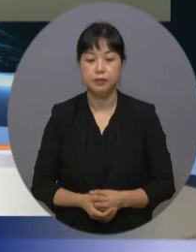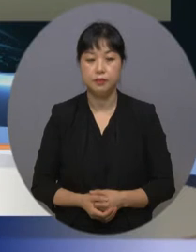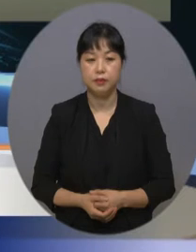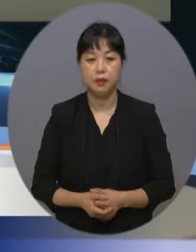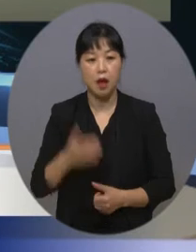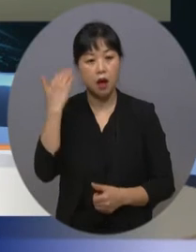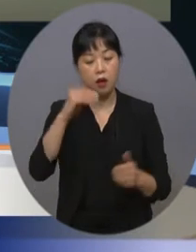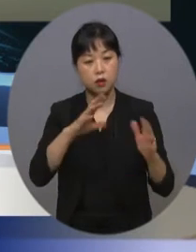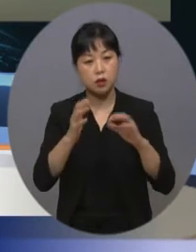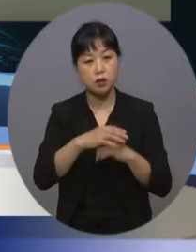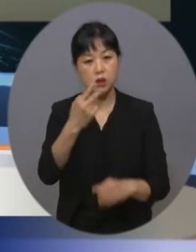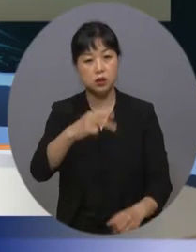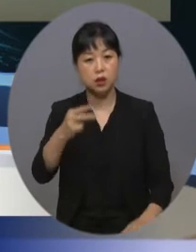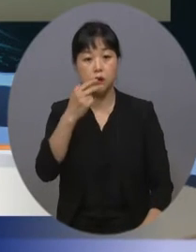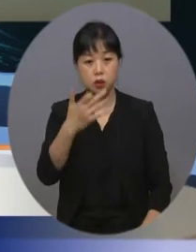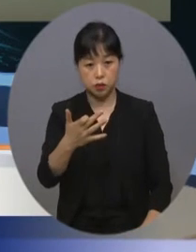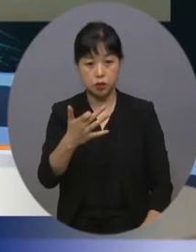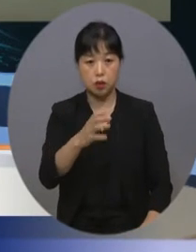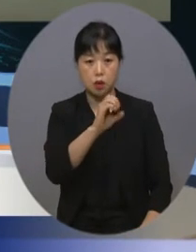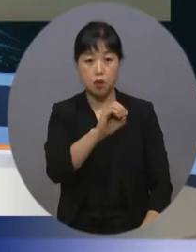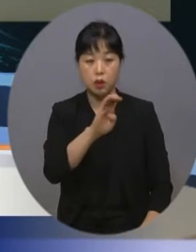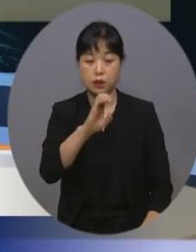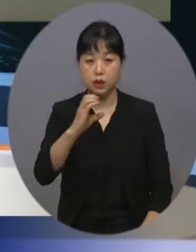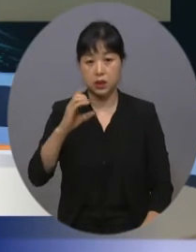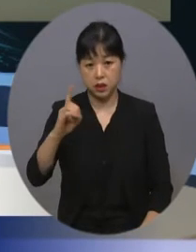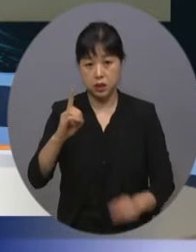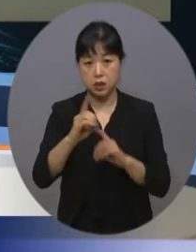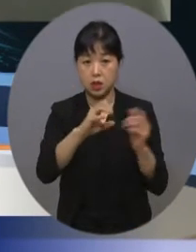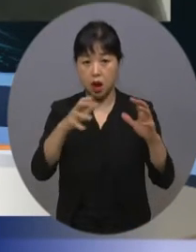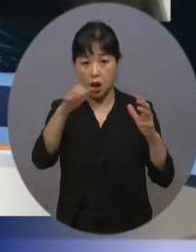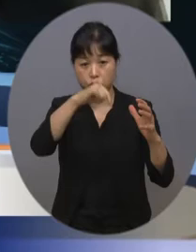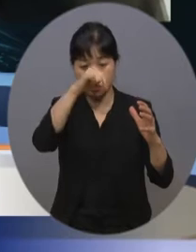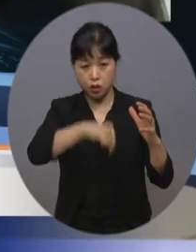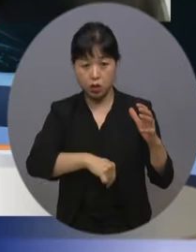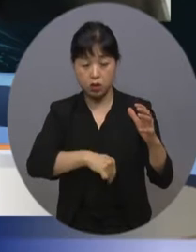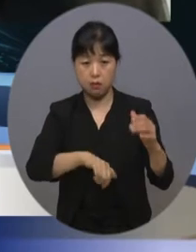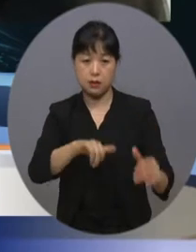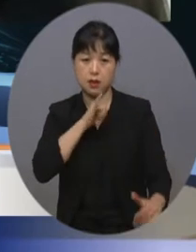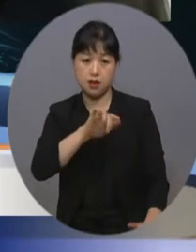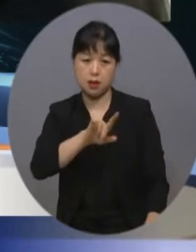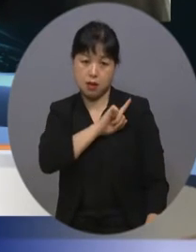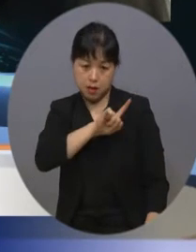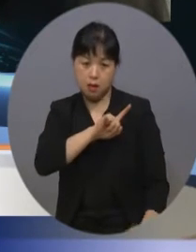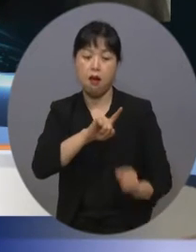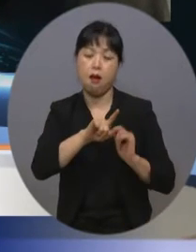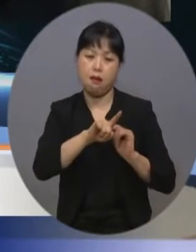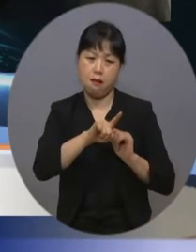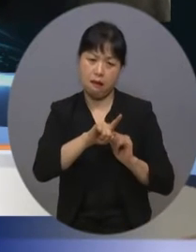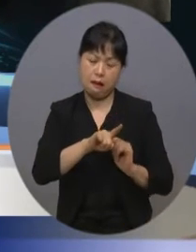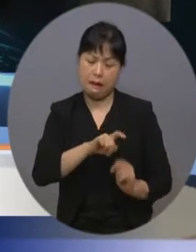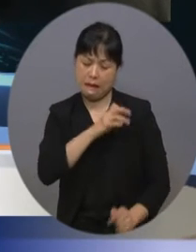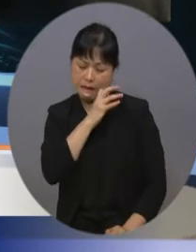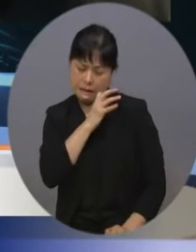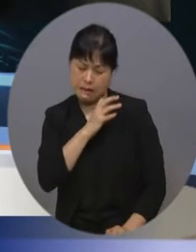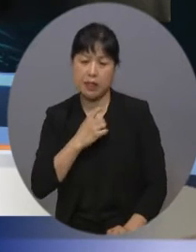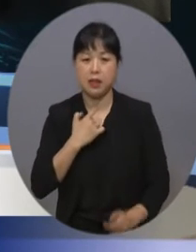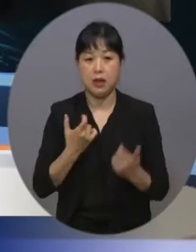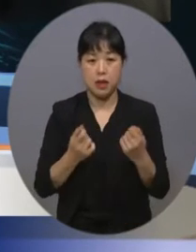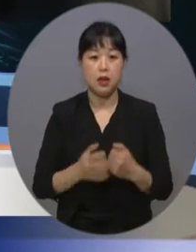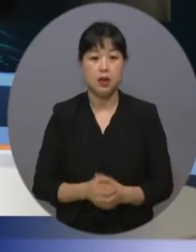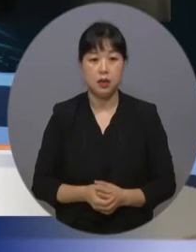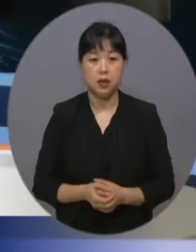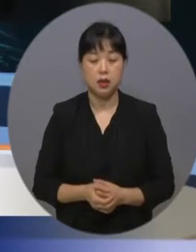우리나라는 2019년 oecd 회원국 중 자살률 1위라는 불명예를 기록한 바 있는데요 이를 막고자